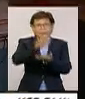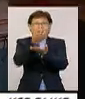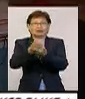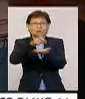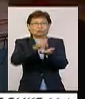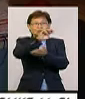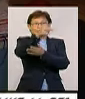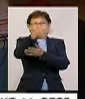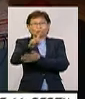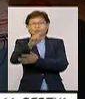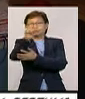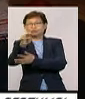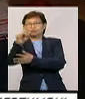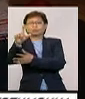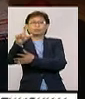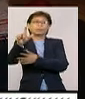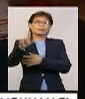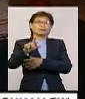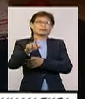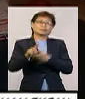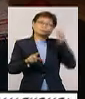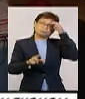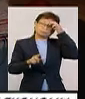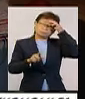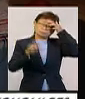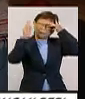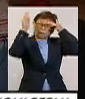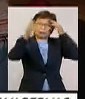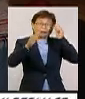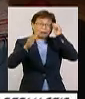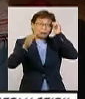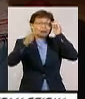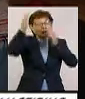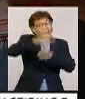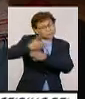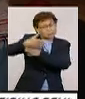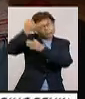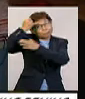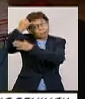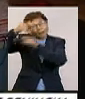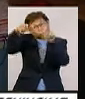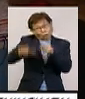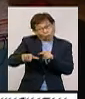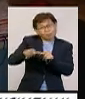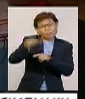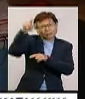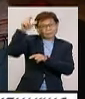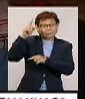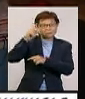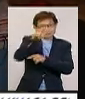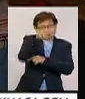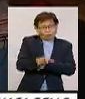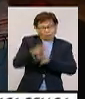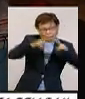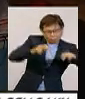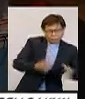Dr. Muhammad Zulkifli Zakaria yang akan berkongsi apa pula pandangan seorang penganalisis ekonomi